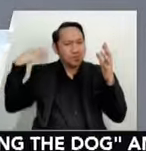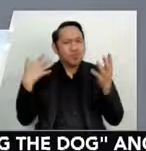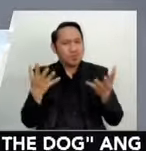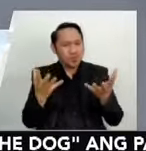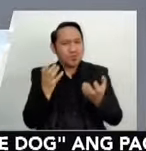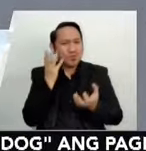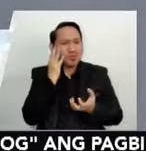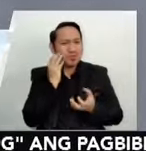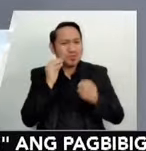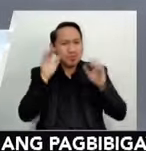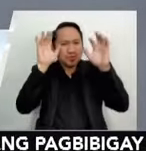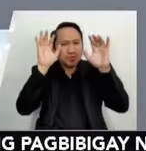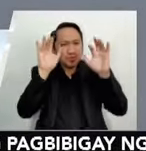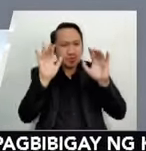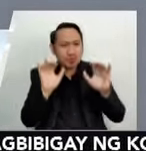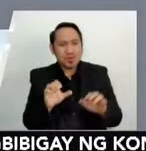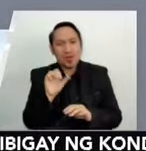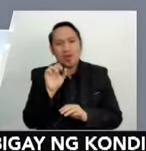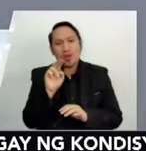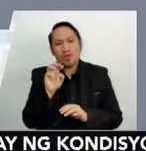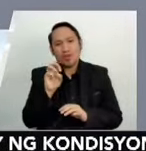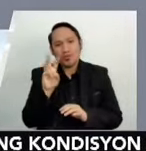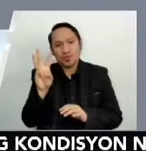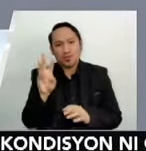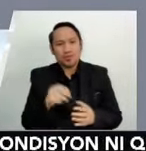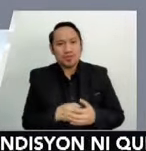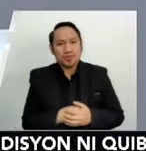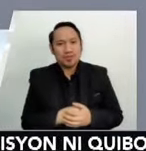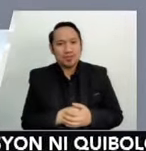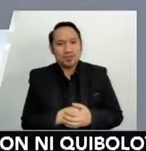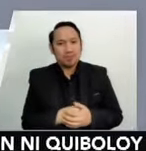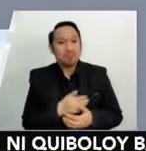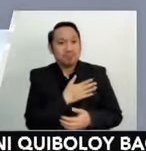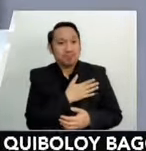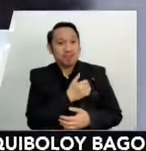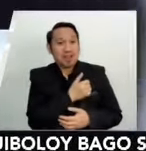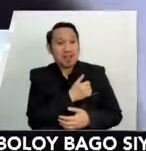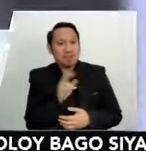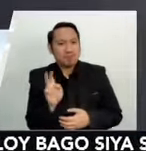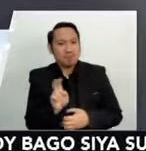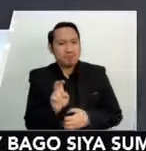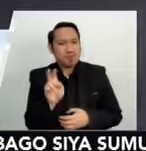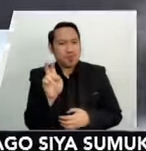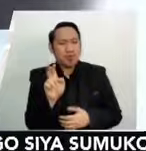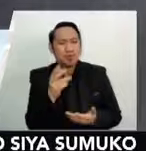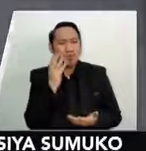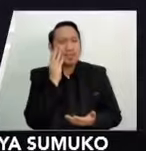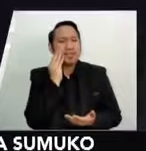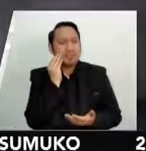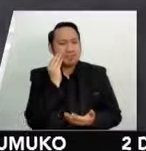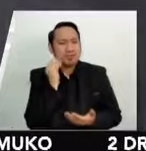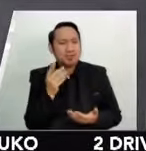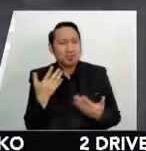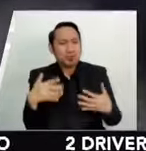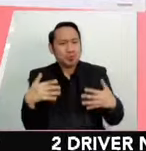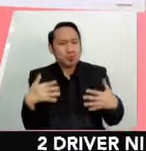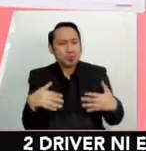ilang sparkle artists para sa Sparkle Goes to Canada tour. Quite the experience with snow, no? Must be